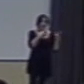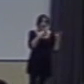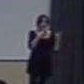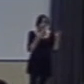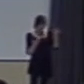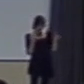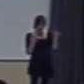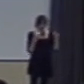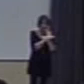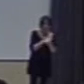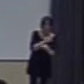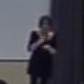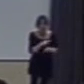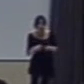contrastació,